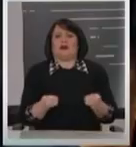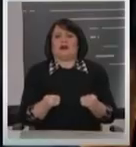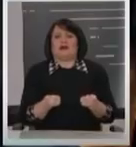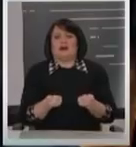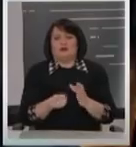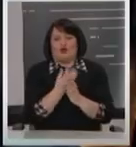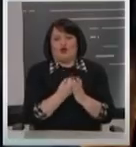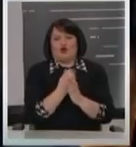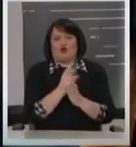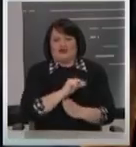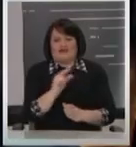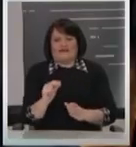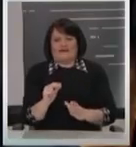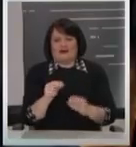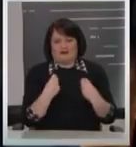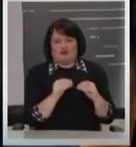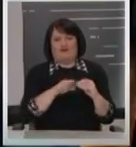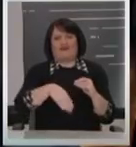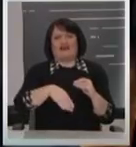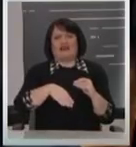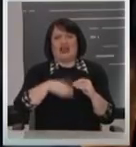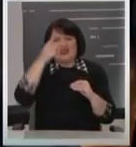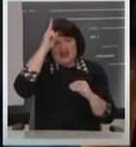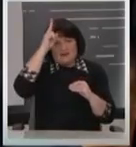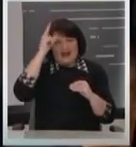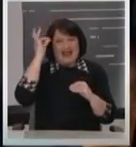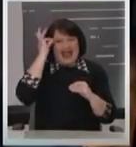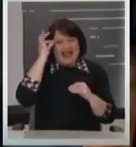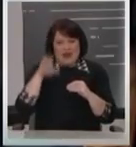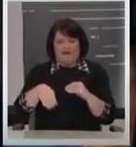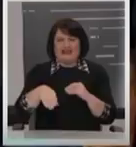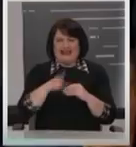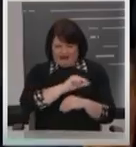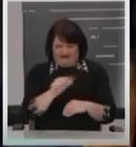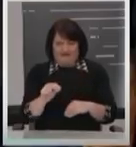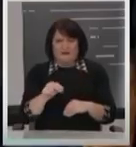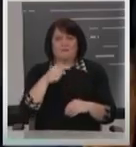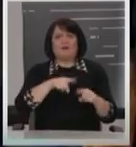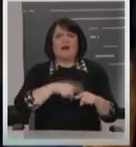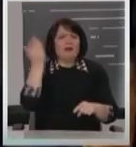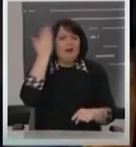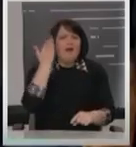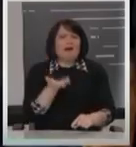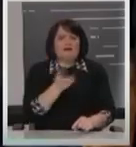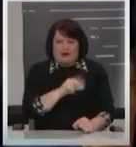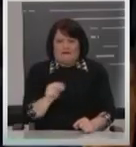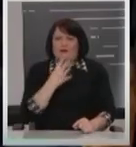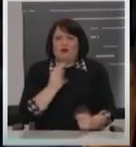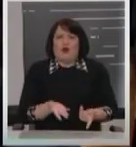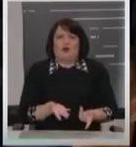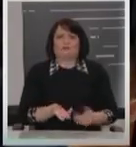προϊόντα να πουλούνται φτηνότερα στη Γερμανία και στη Γαλλία από ό,τι πουλούνται στην Ελλάδα. είναι